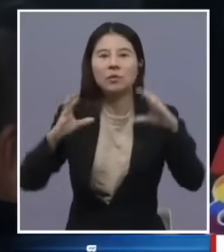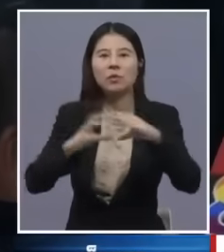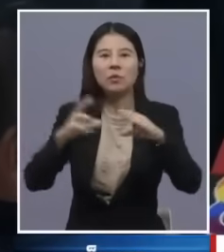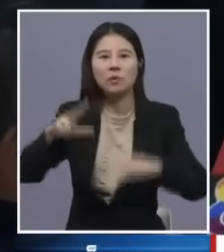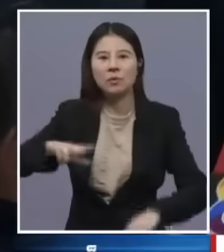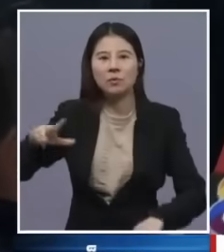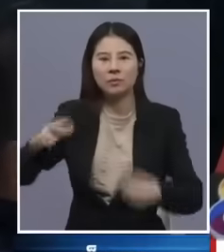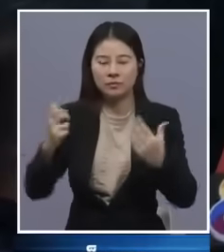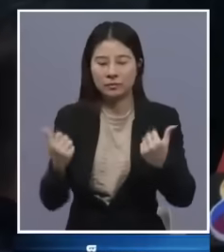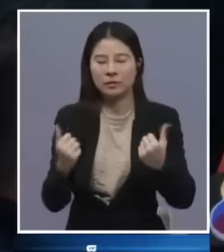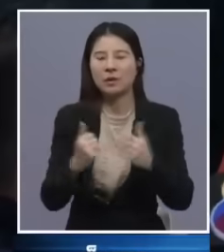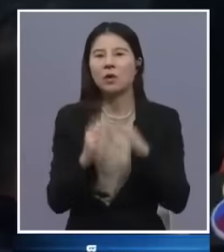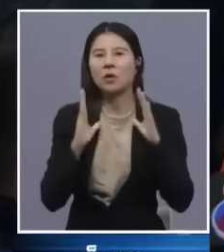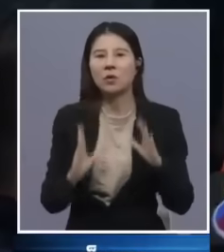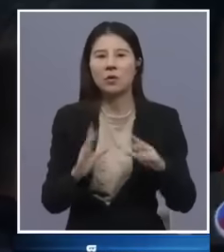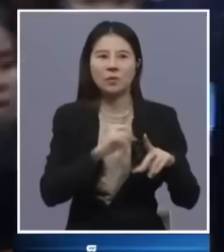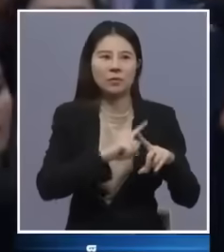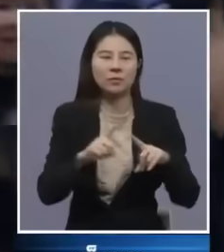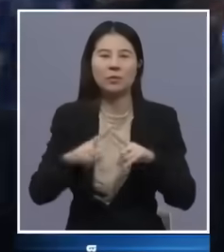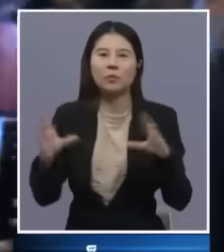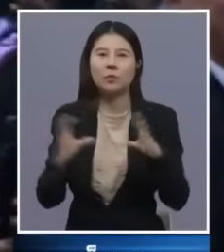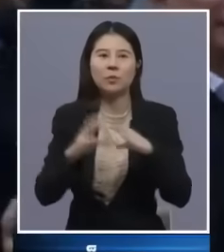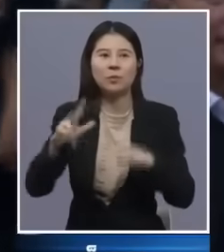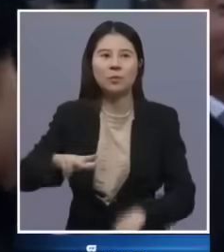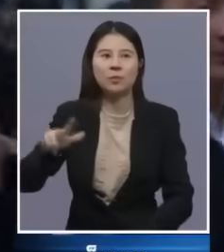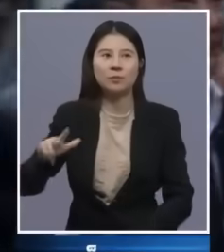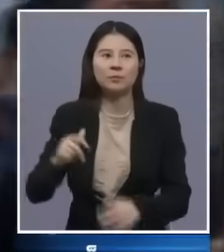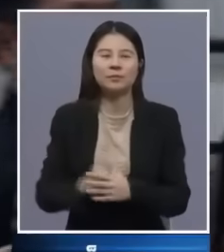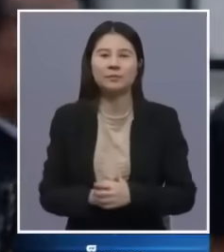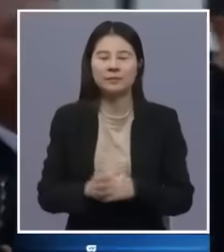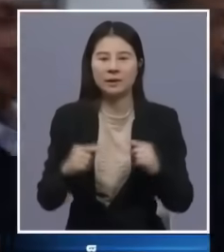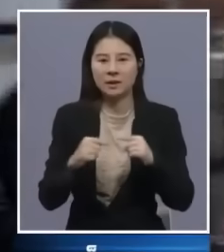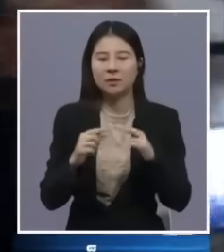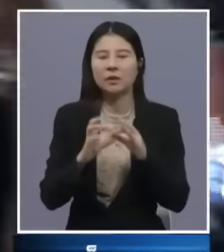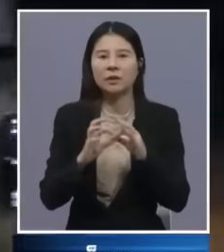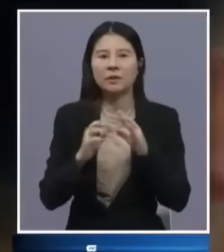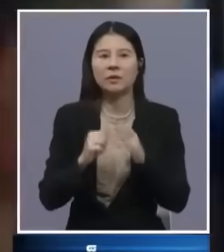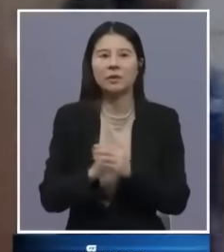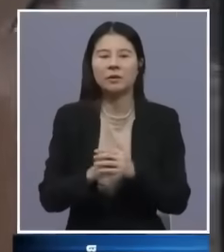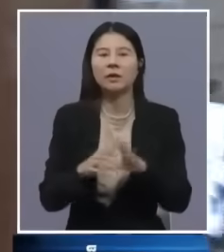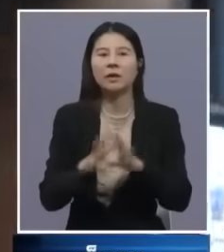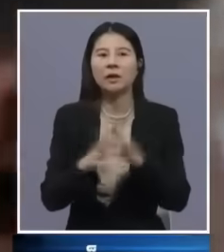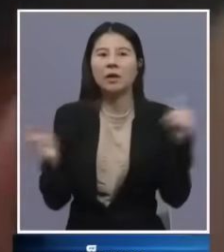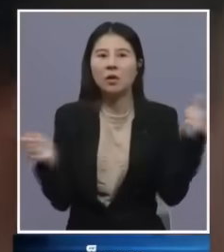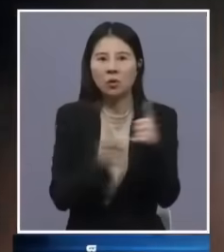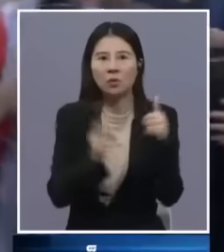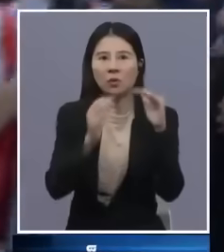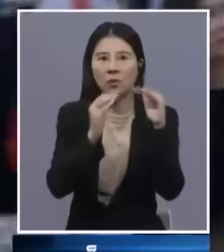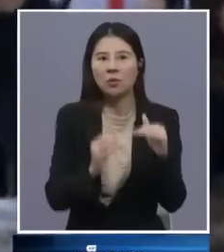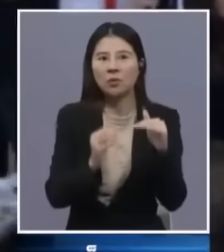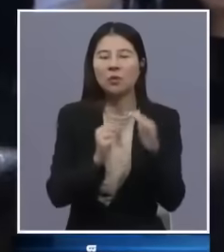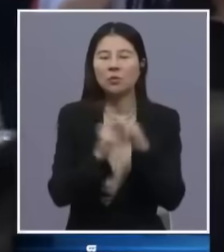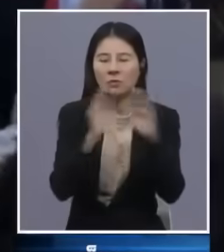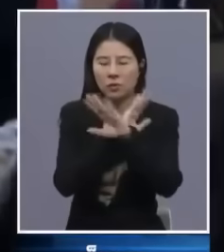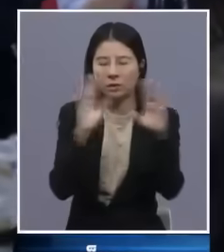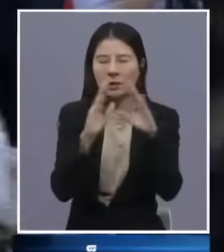งตอนนี้ที่หลายคนจับตาไปที่พรรคเพื่อไทยก็คือเรื่องนิรโทษกรรมจะเอายังไงว่าจะสนับสนุนหรือไม่